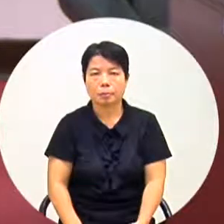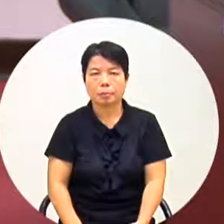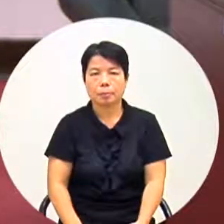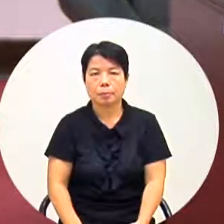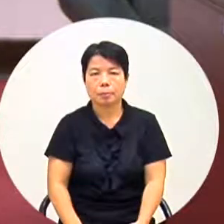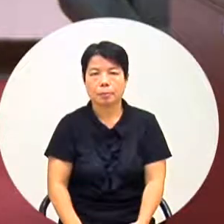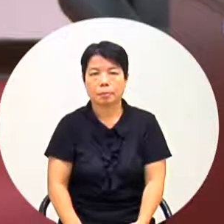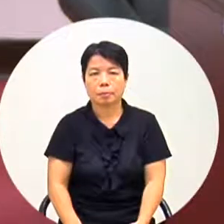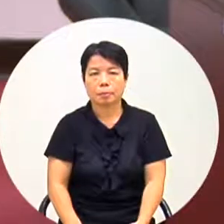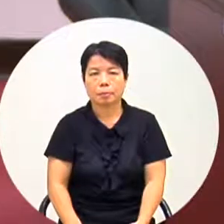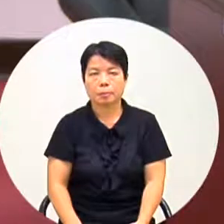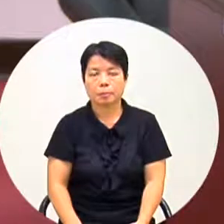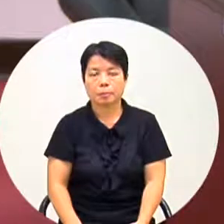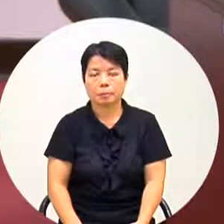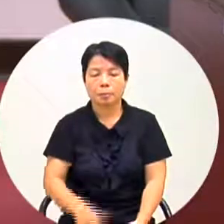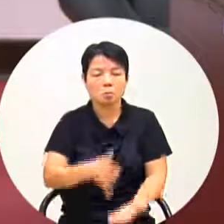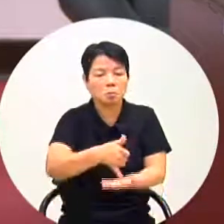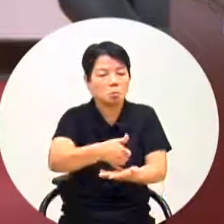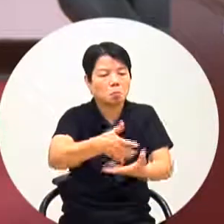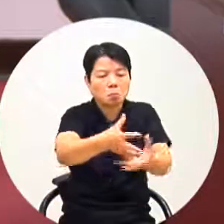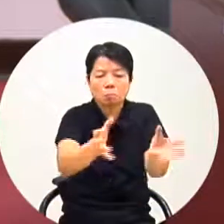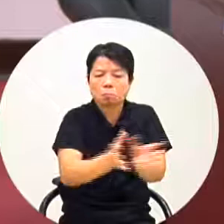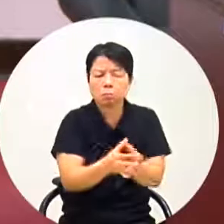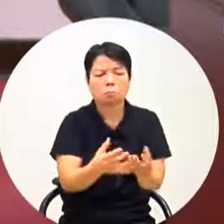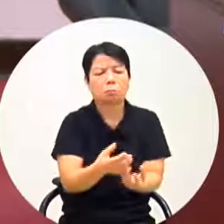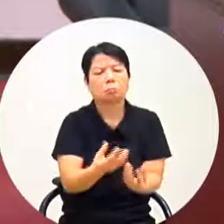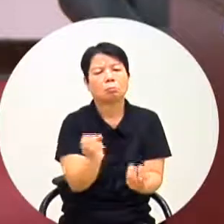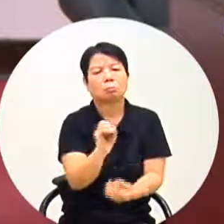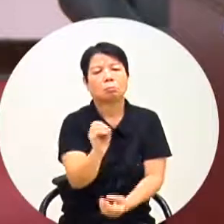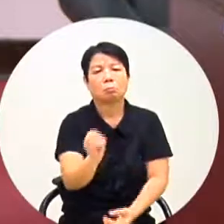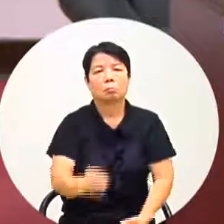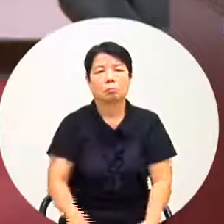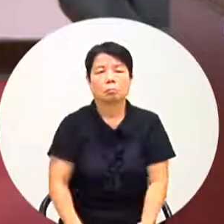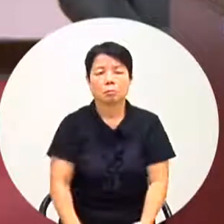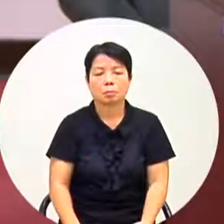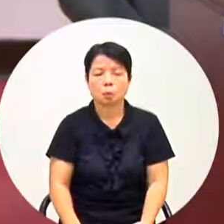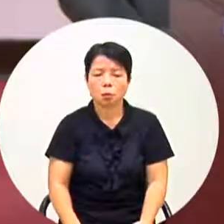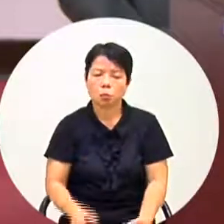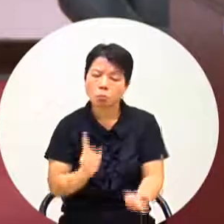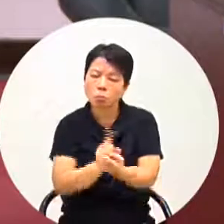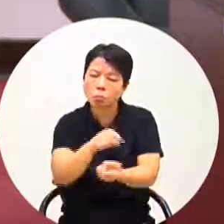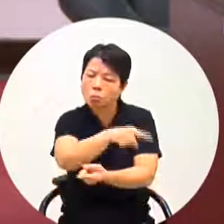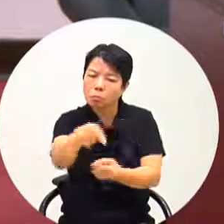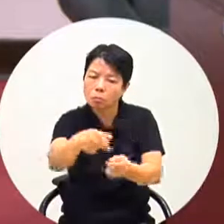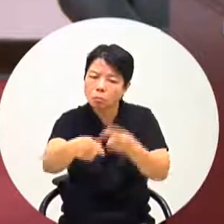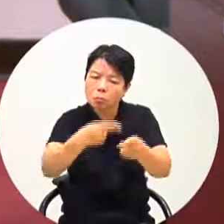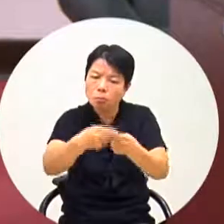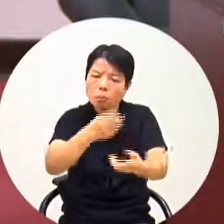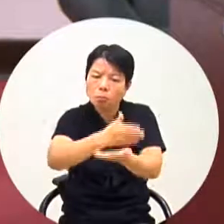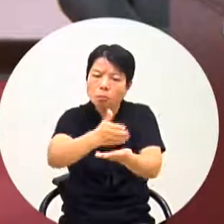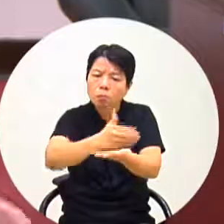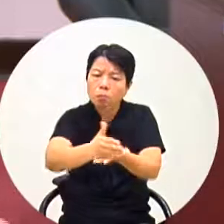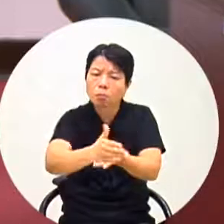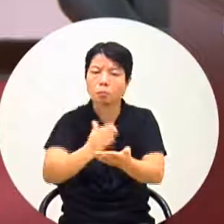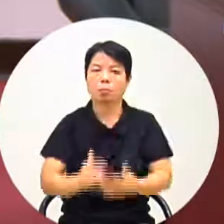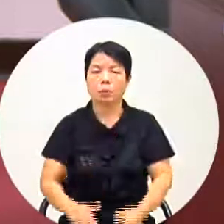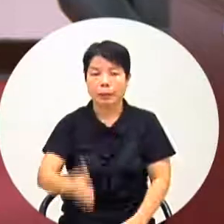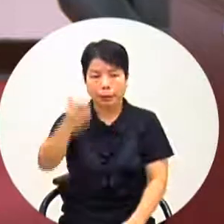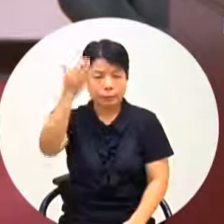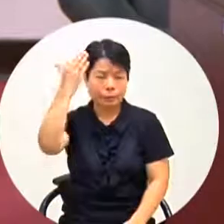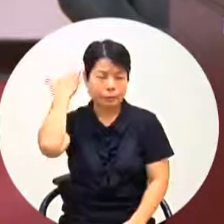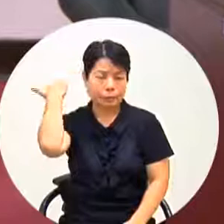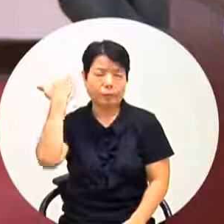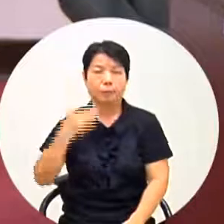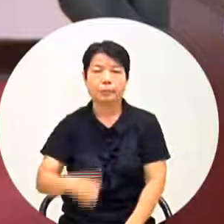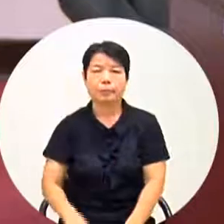他没有肉食哈，那这一些百姓你们又怎么样的去处理？还有啊，如果早期